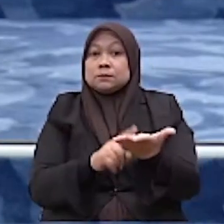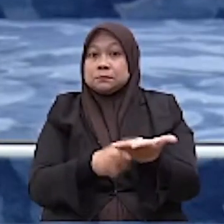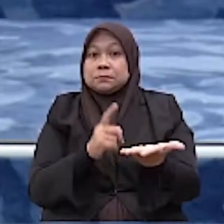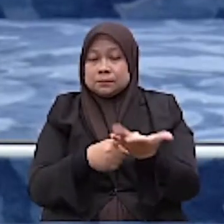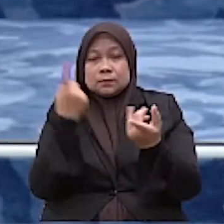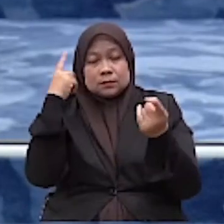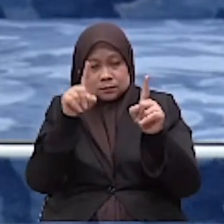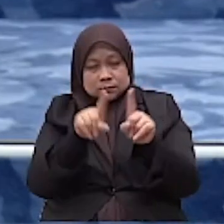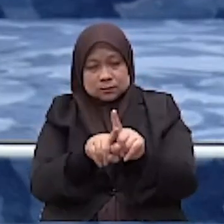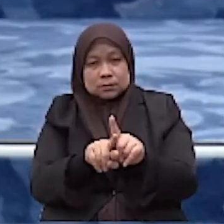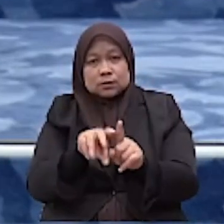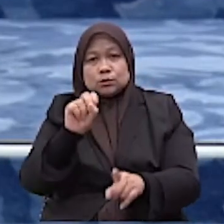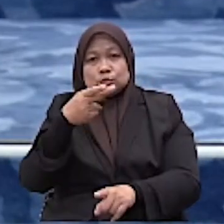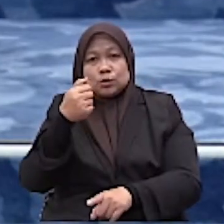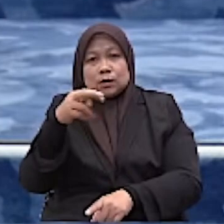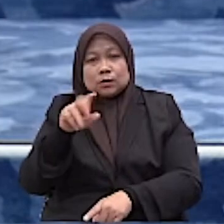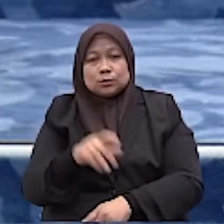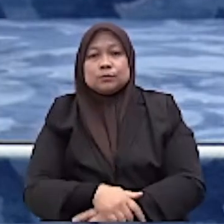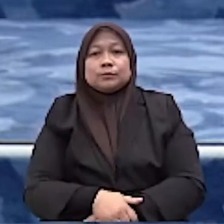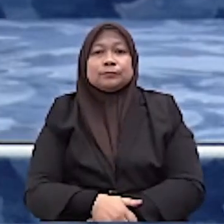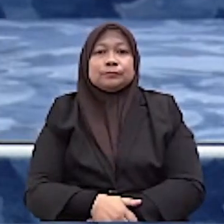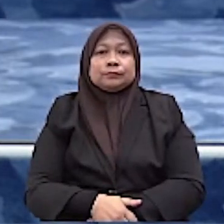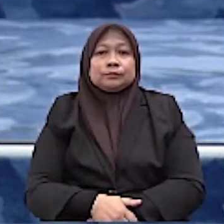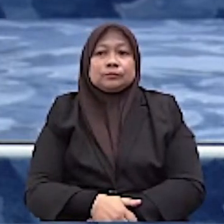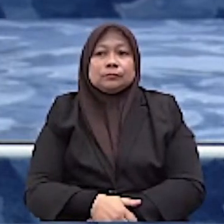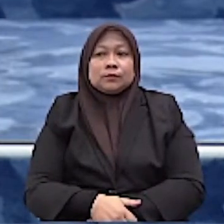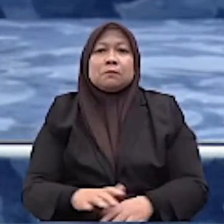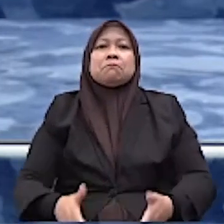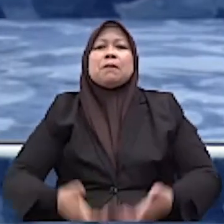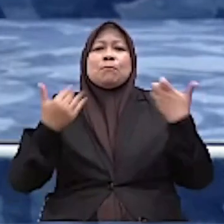disetujui oleh Presiden Soeharto untuk bawa sepeda yang digital